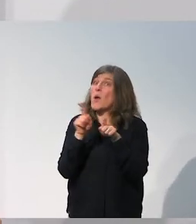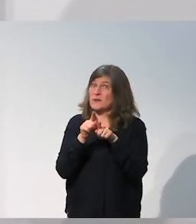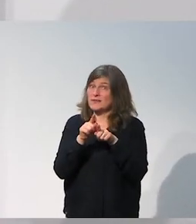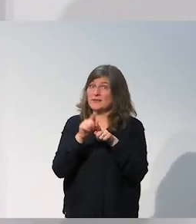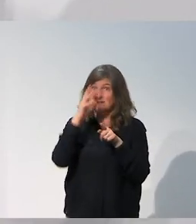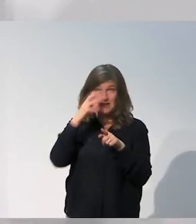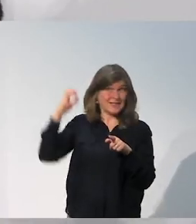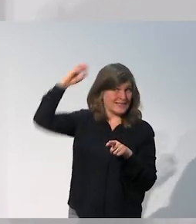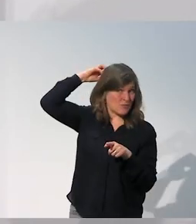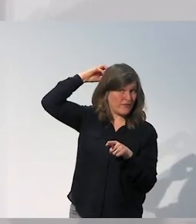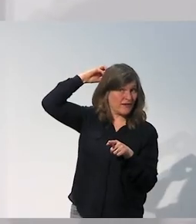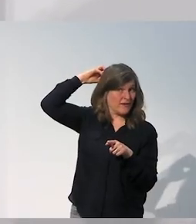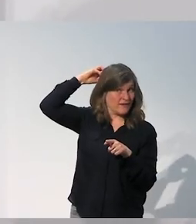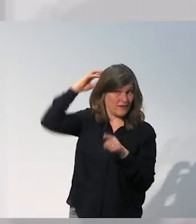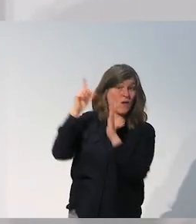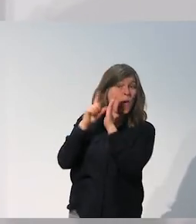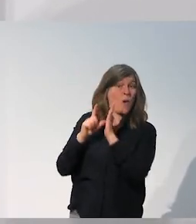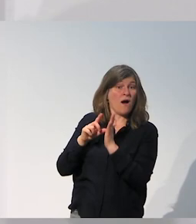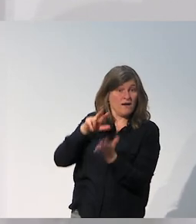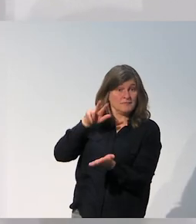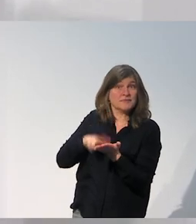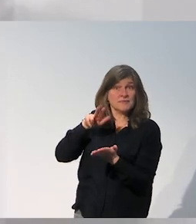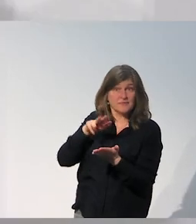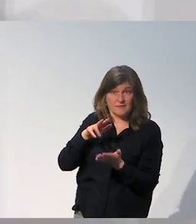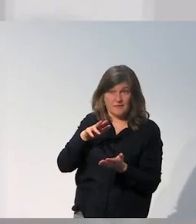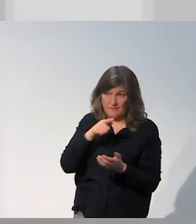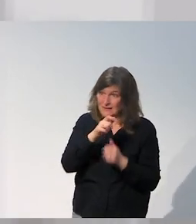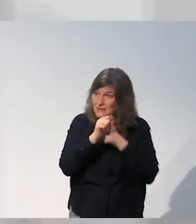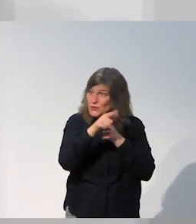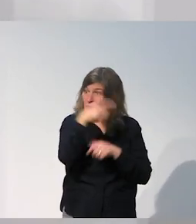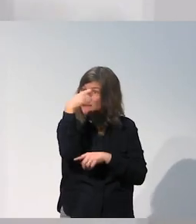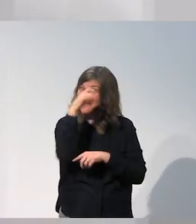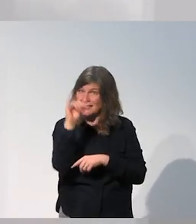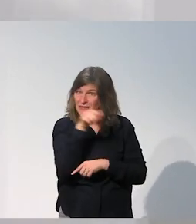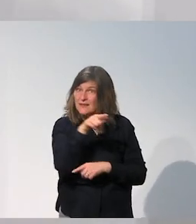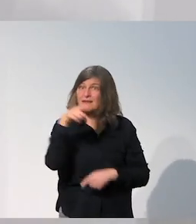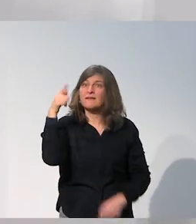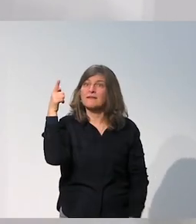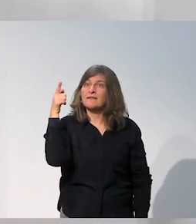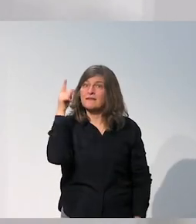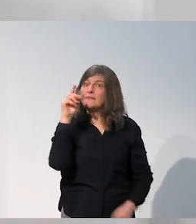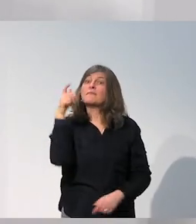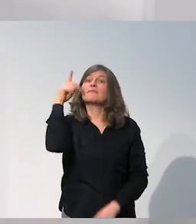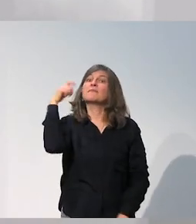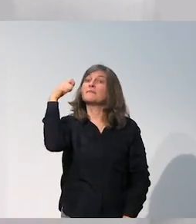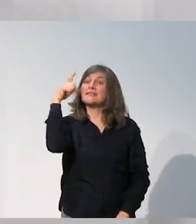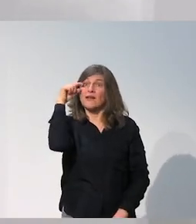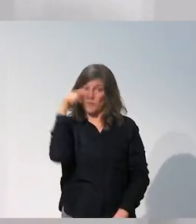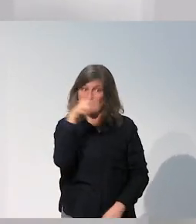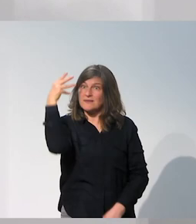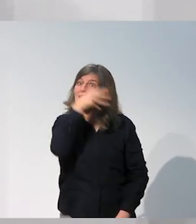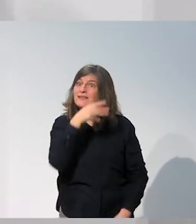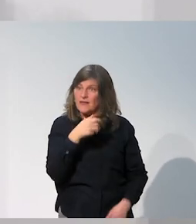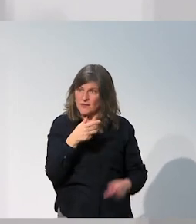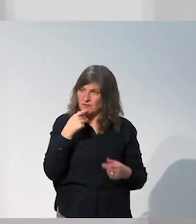Veil. Ça s'inscrit dans le septennat de Valéry Giscard d'Estaing. Et tout ça va venir sacrément secouer les rapports entre les hommes et les femmes,